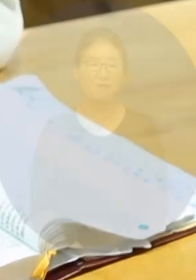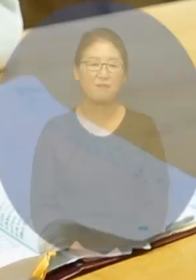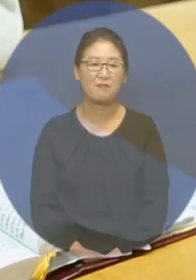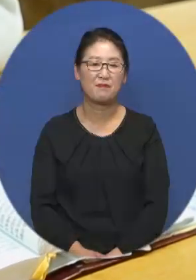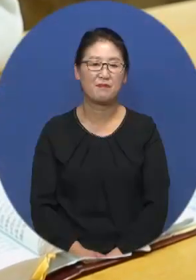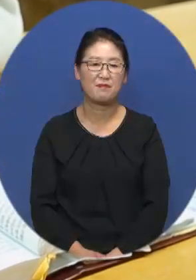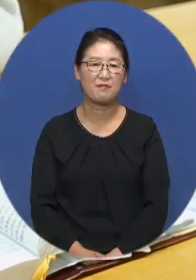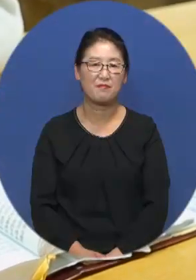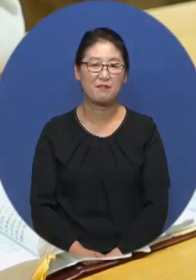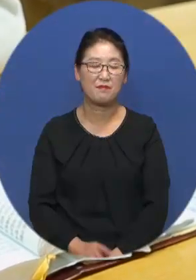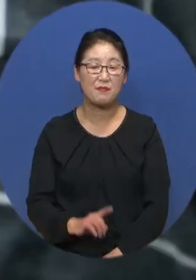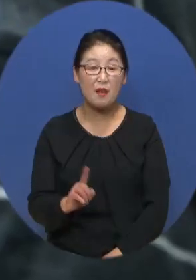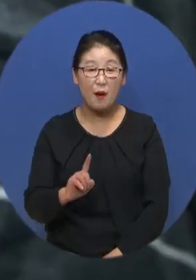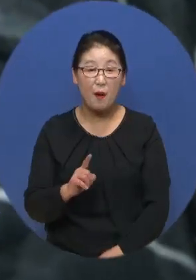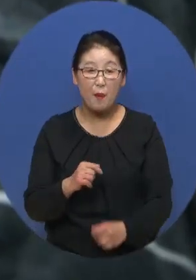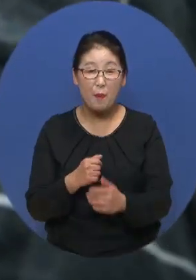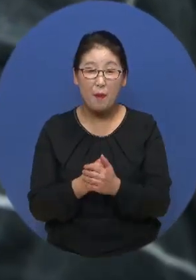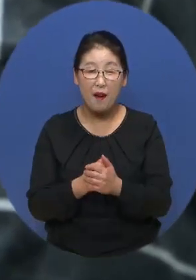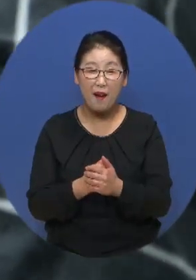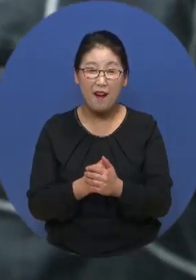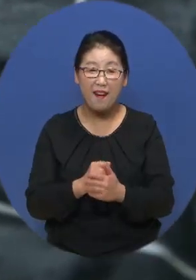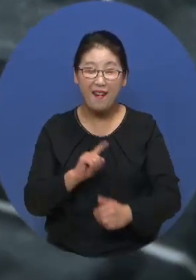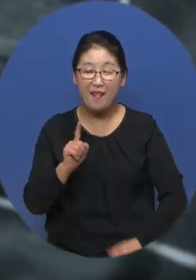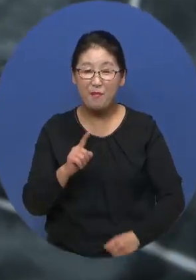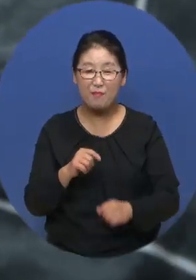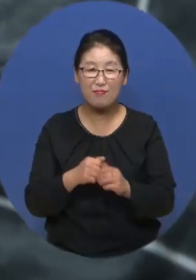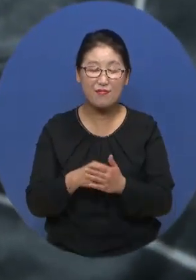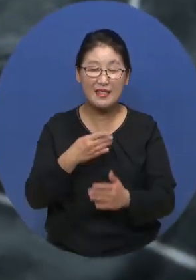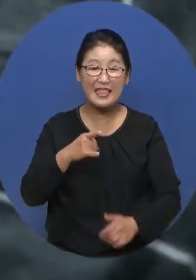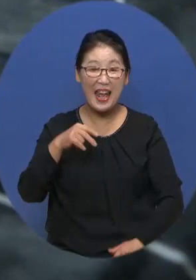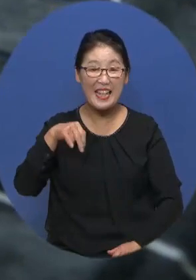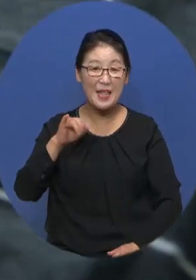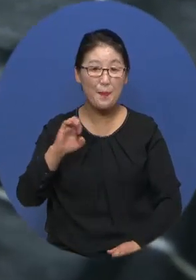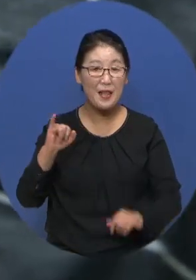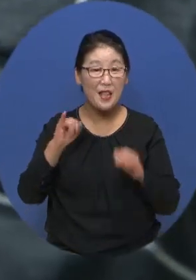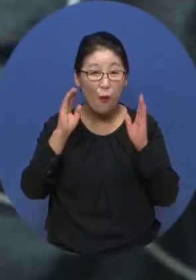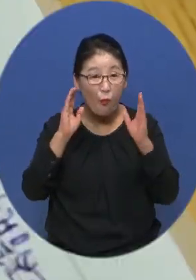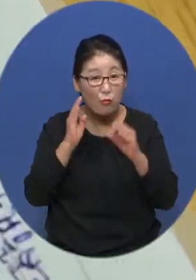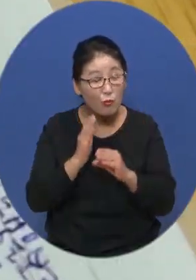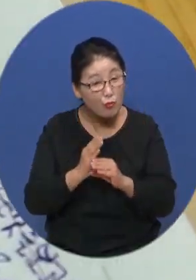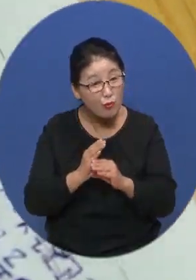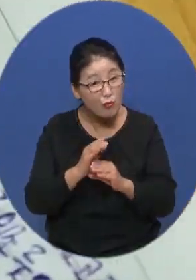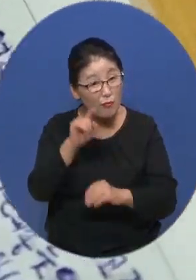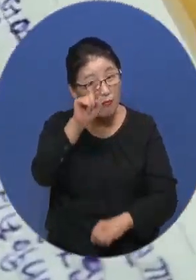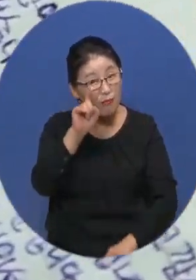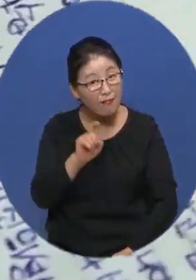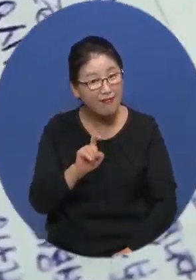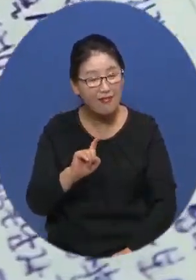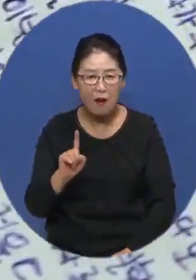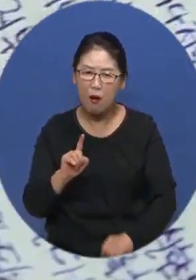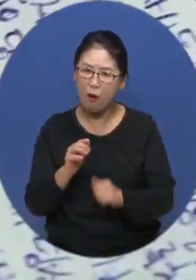레시피를 공부 중인가 했더니 어딘가 익숙한 듯 두툼한 저 책의 정체는?